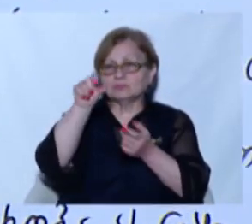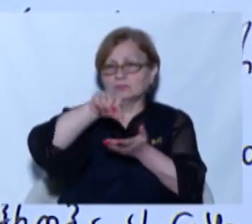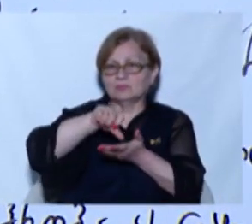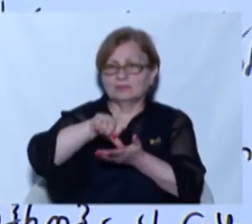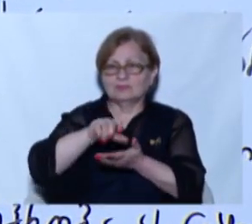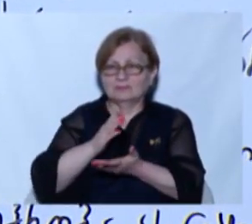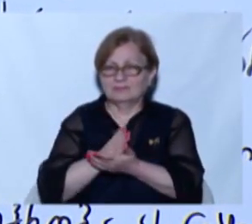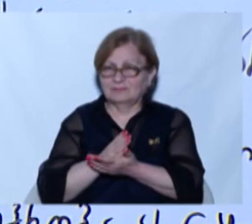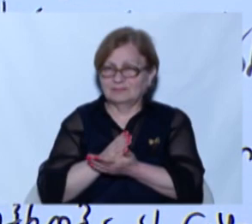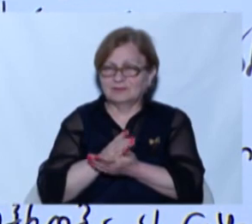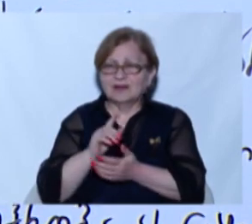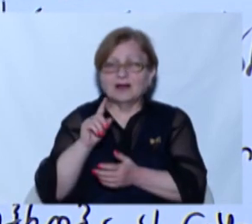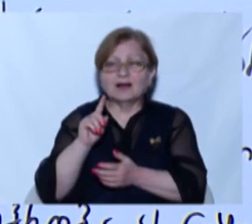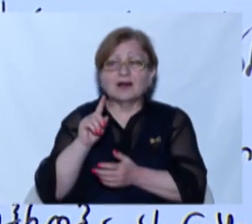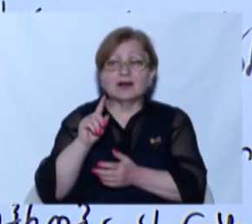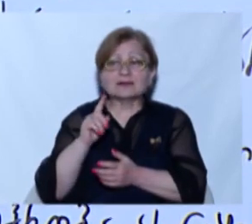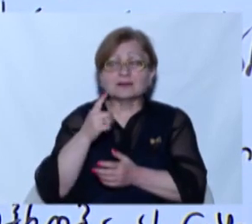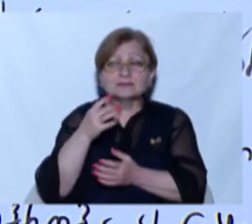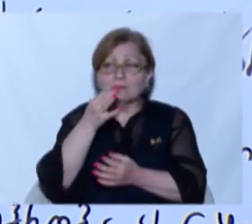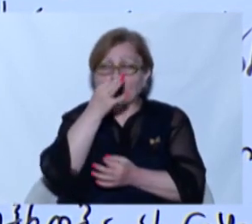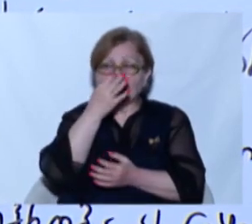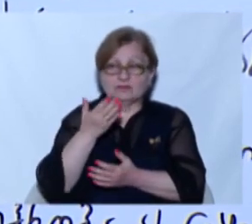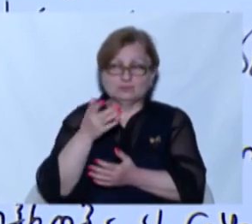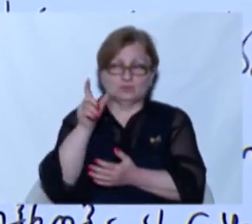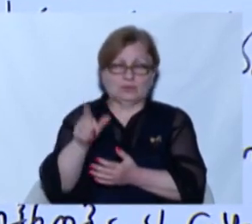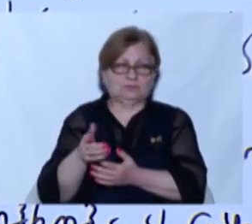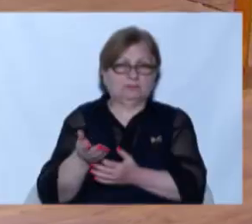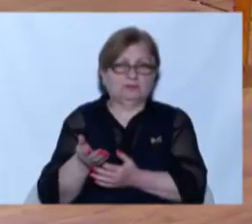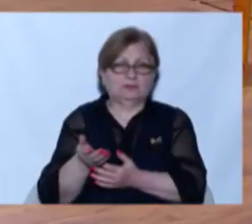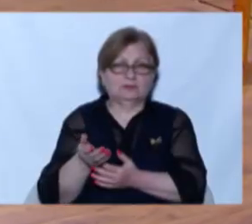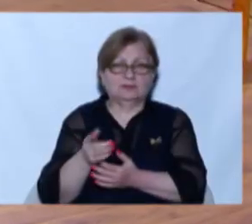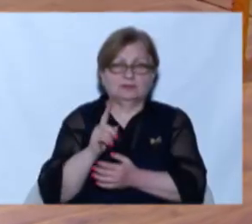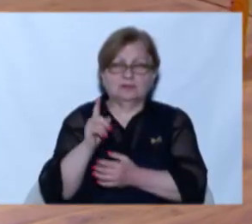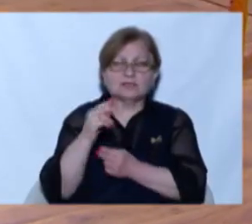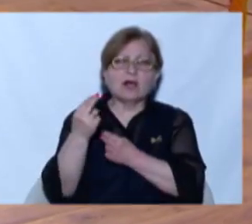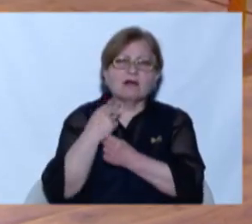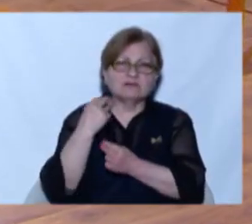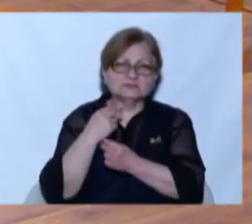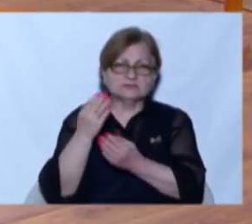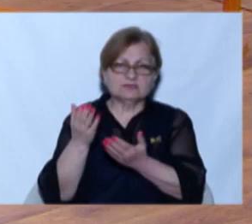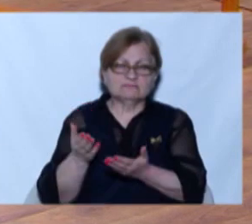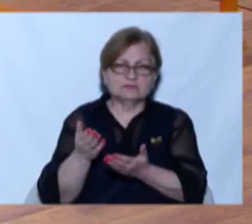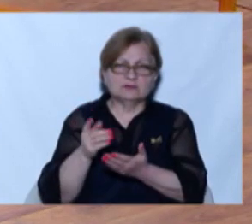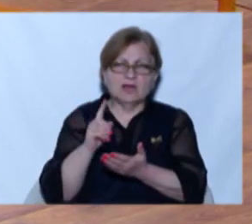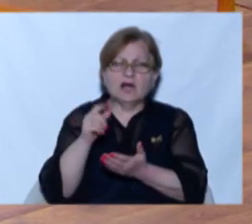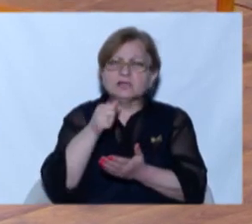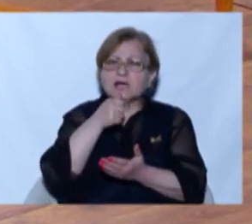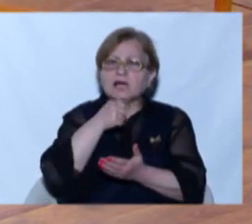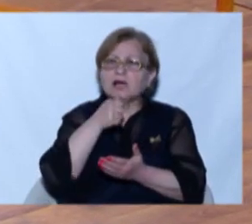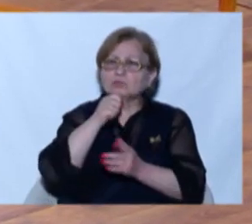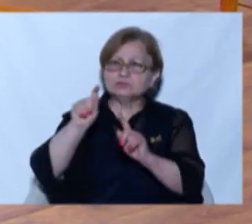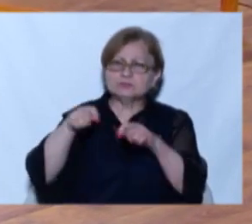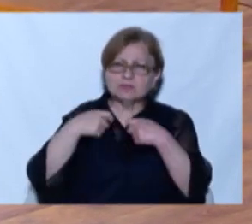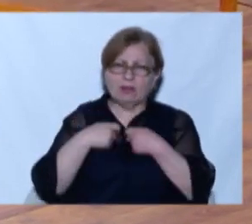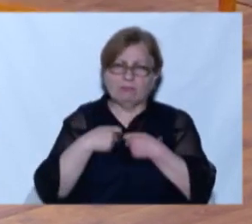რით არის ჩვენთვის საინტერესო? რა მოგცა მან? რა გვასწავლა? რა გამოცდილება შეგძინა?